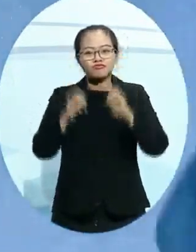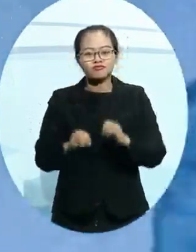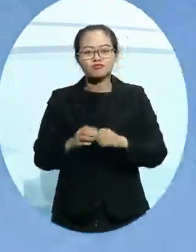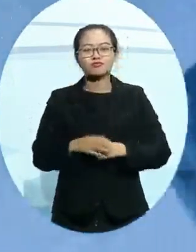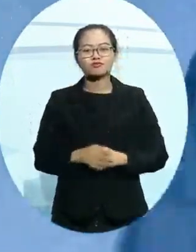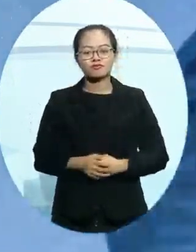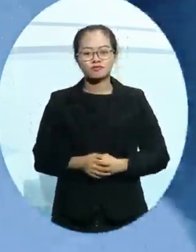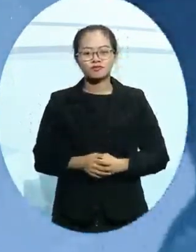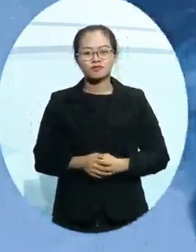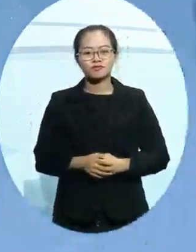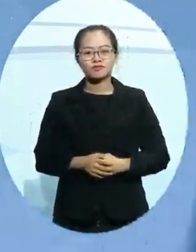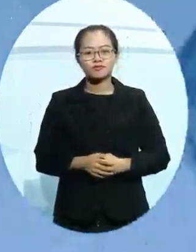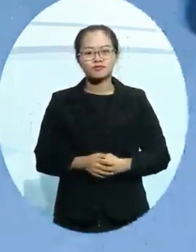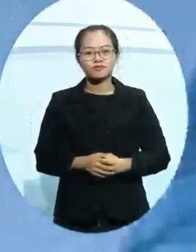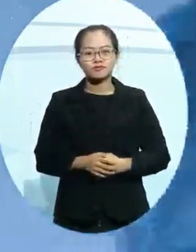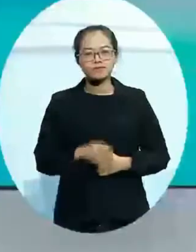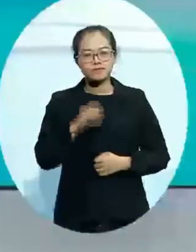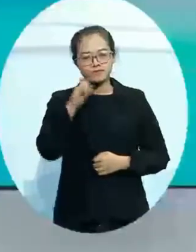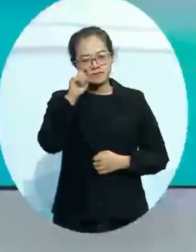cuộc chiến tranh kinh tế.